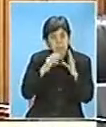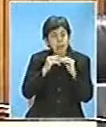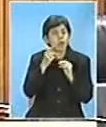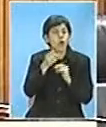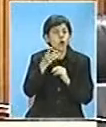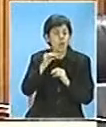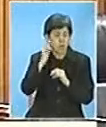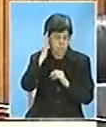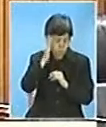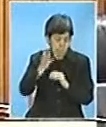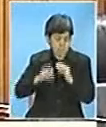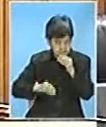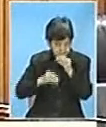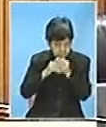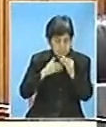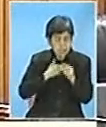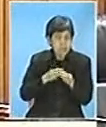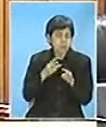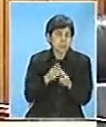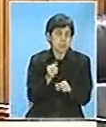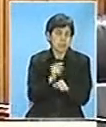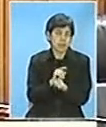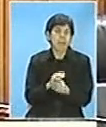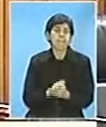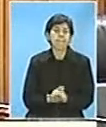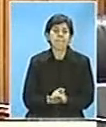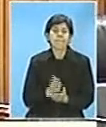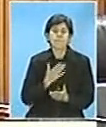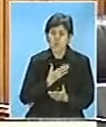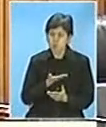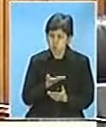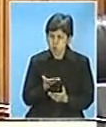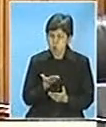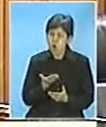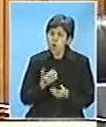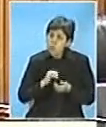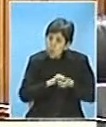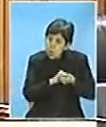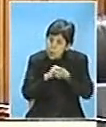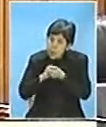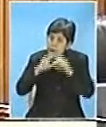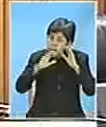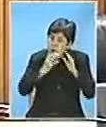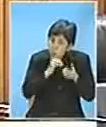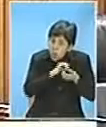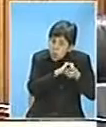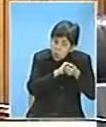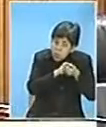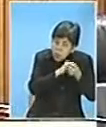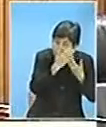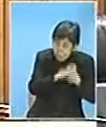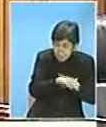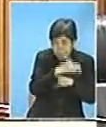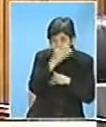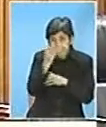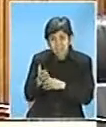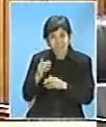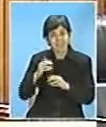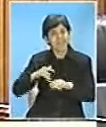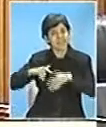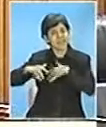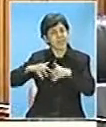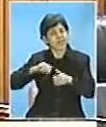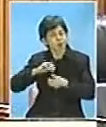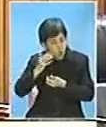ม.ในวันพรุ่งนี้ด้วยนะครับว่าจะทำยังไงได้ก็จะขอความร่วมมือจากเริ่มต้นจากทางภาครัฐก่อนแล้วต่อไปก็คงจะต่อไปถึงภาคประชา